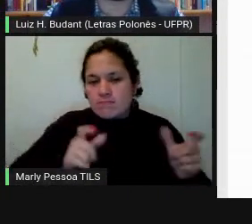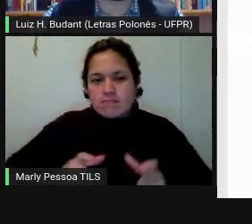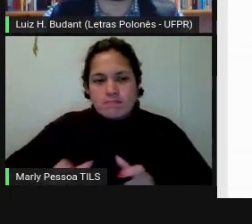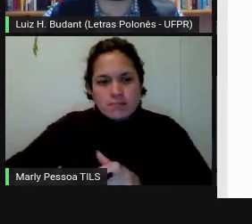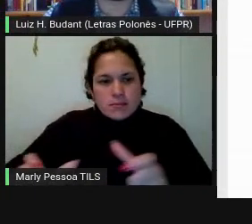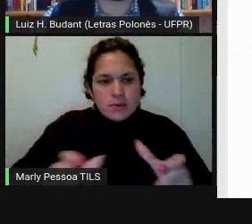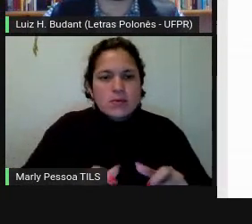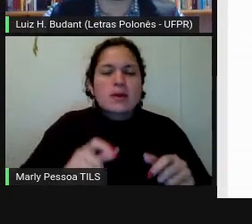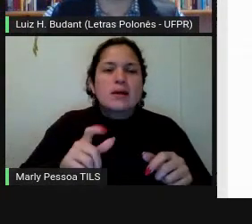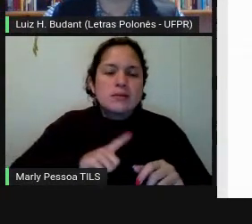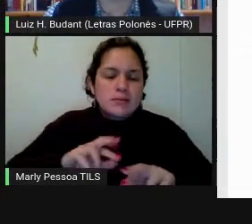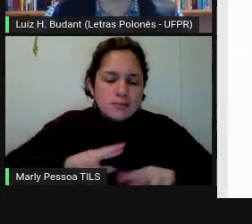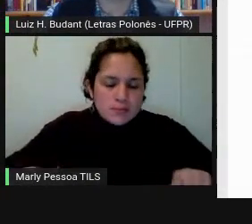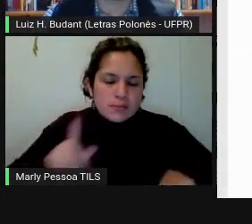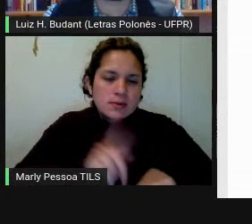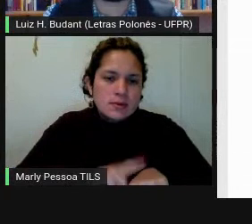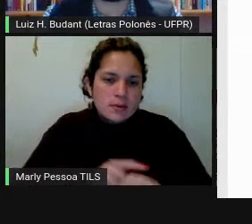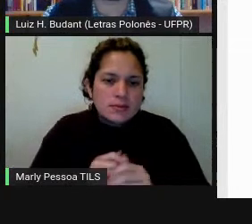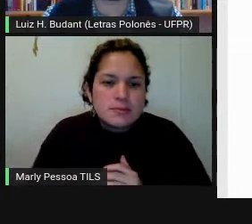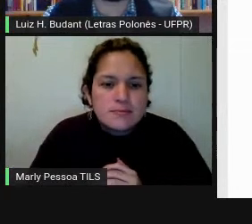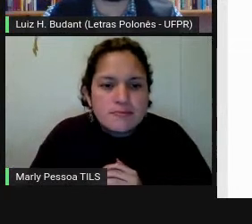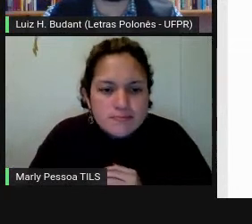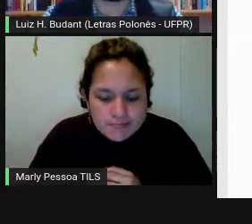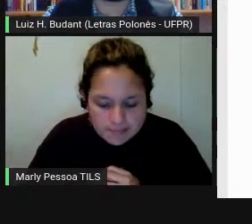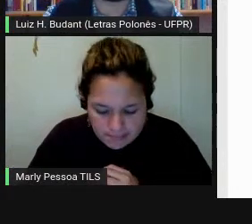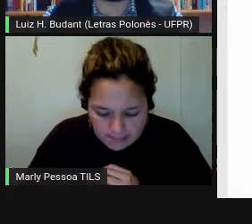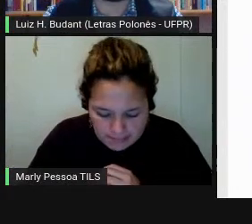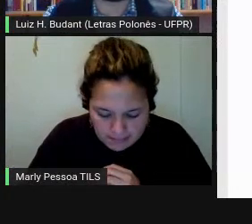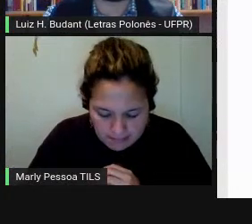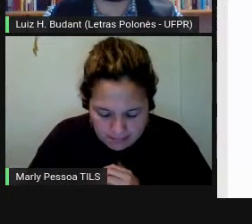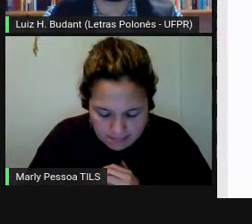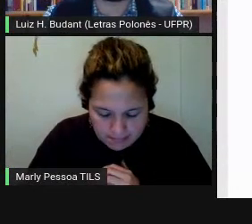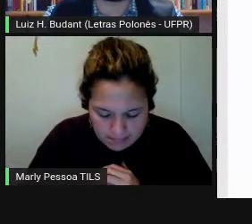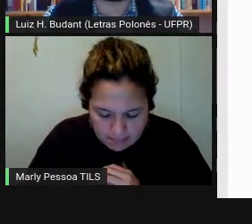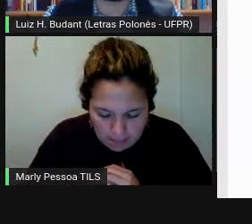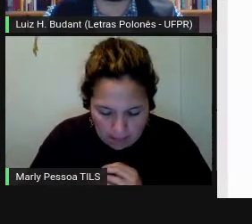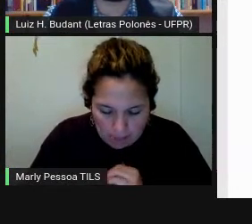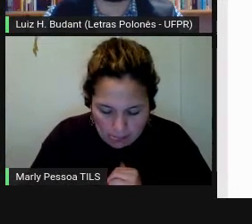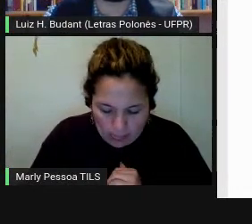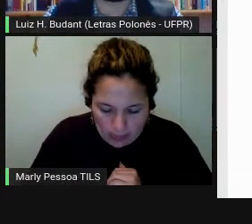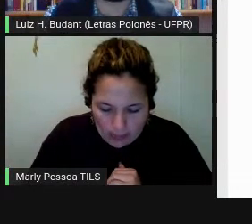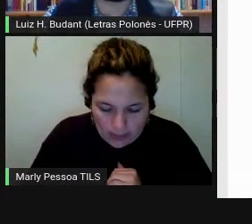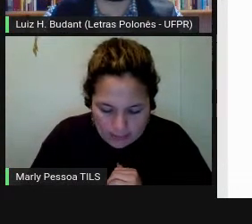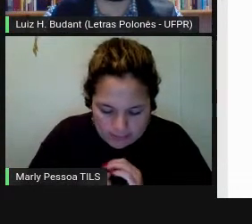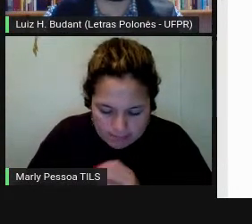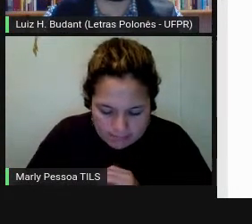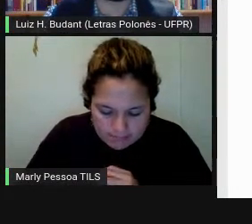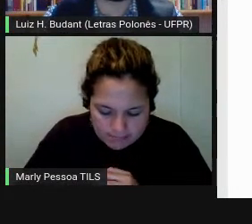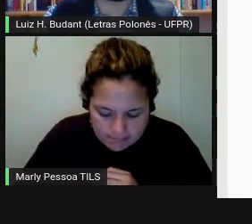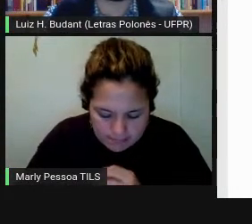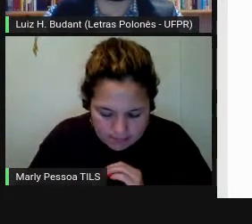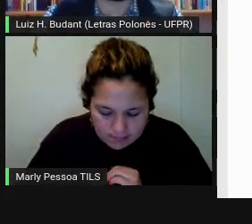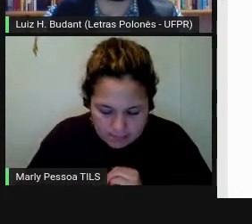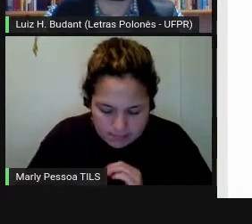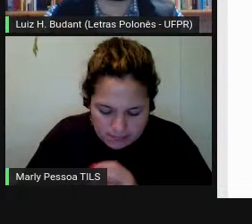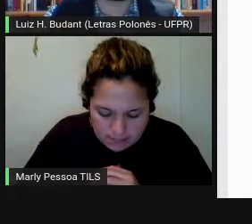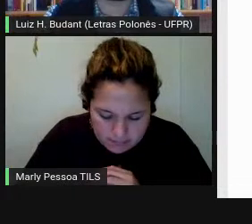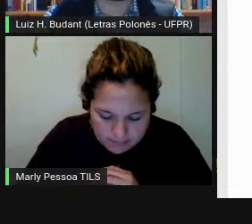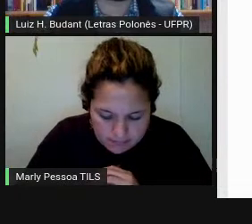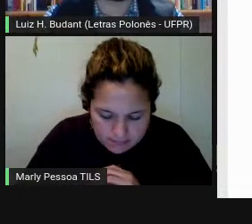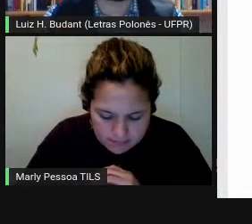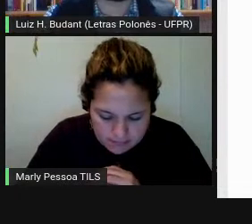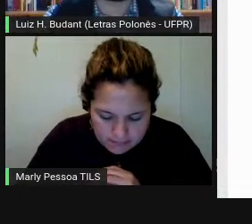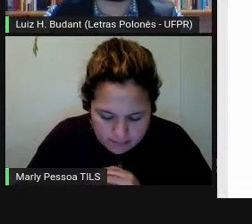Żeńskie imiona biblijne również. I te ze Starego i Nowego Testamentu, Ewa, Judyta, Zuzanna, Sara, ale